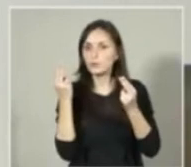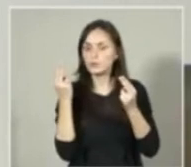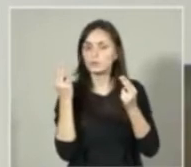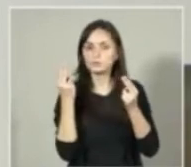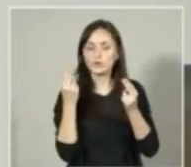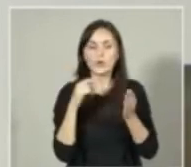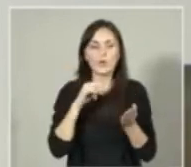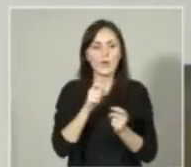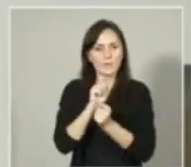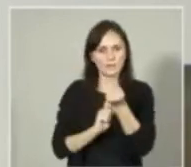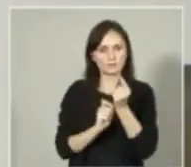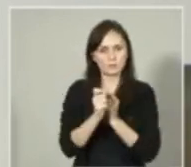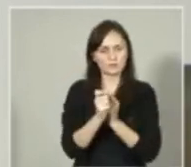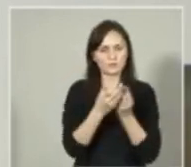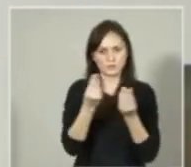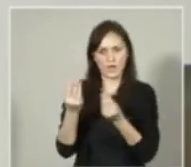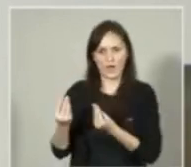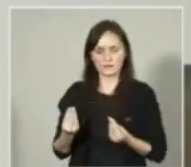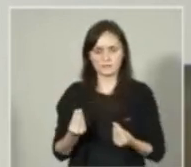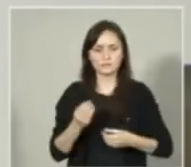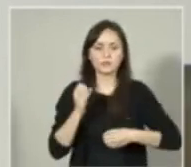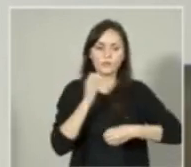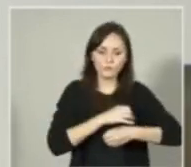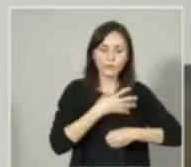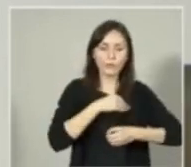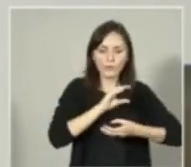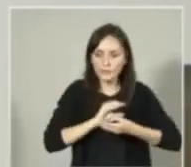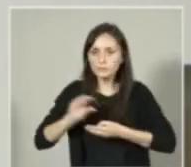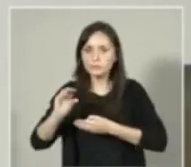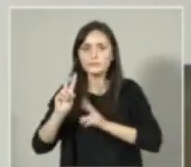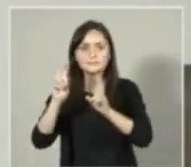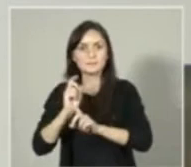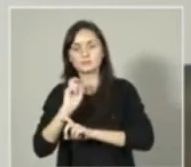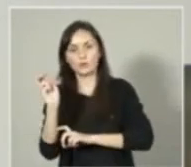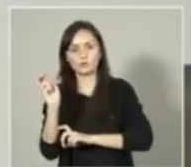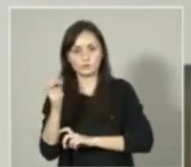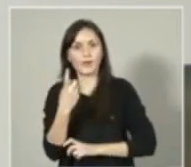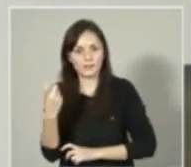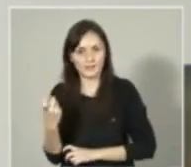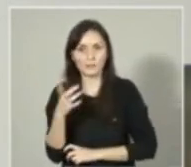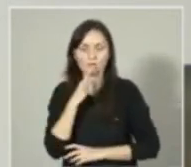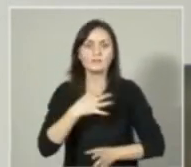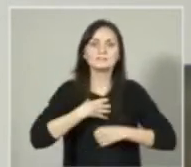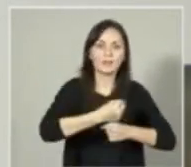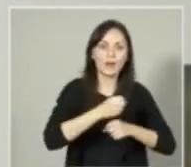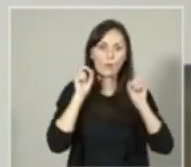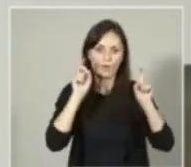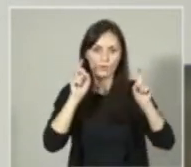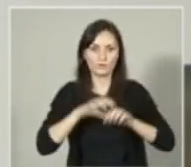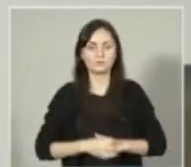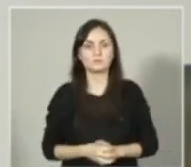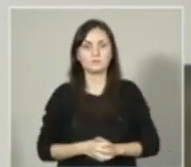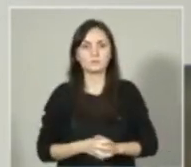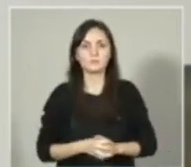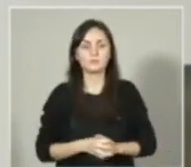de pressupostos estatals i europeus. Aquests fons podrien dedicar-se a altres qüestions més necessàries, com són la sanitat o l'educació. En